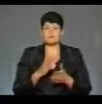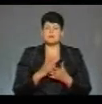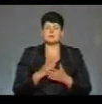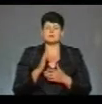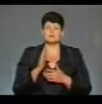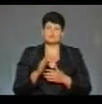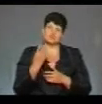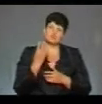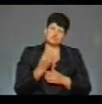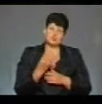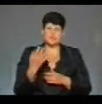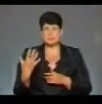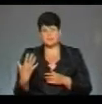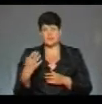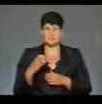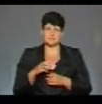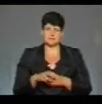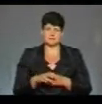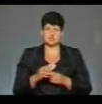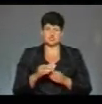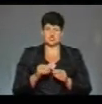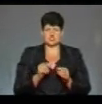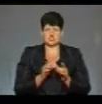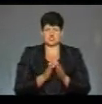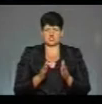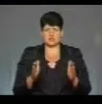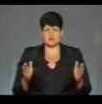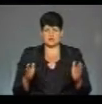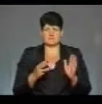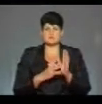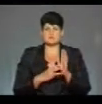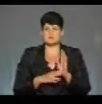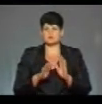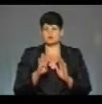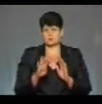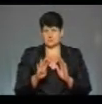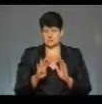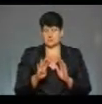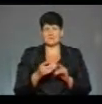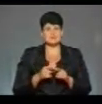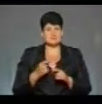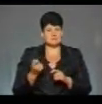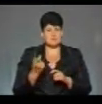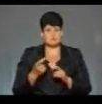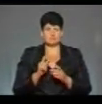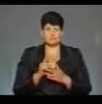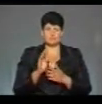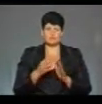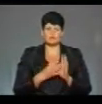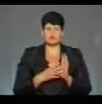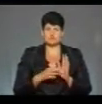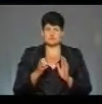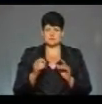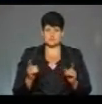бути 4-5 сантиметрів. І ширина 84, ширина дверей теж замало, має бути 90 сантиметрів.